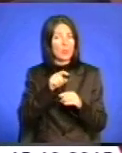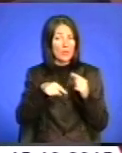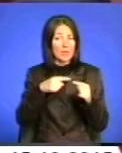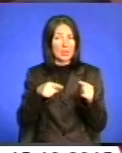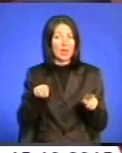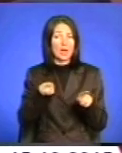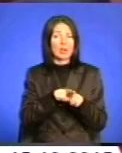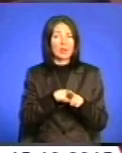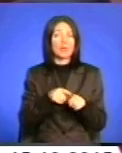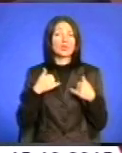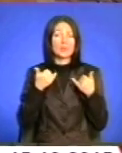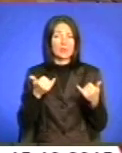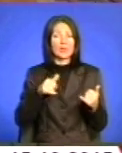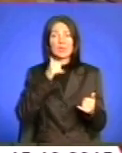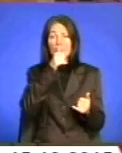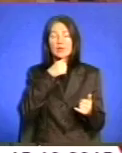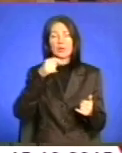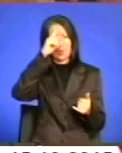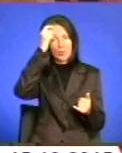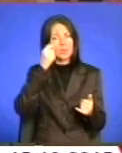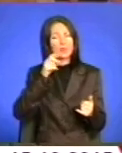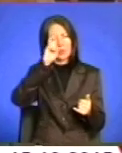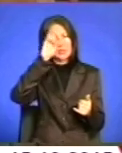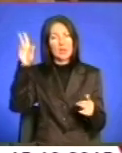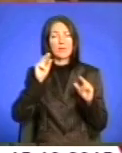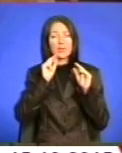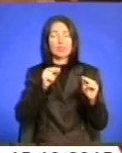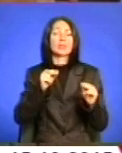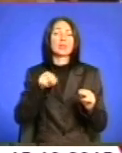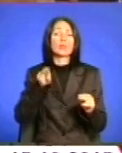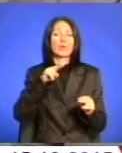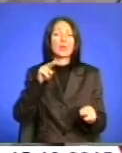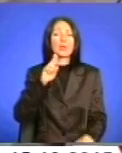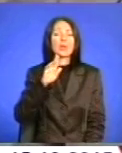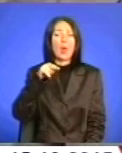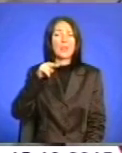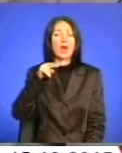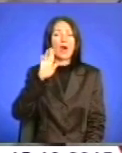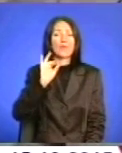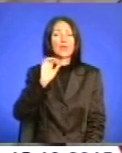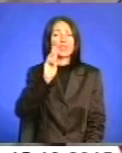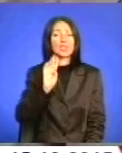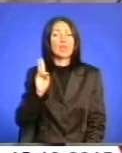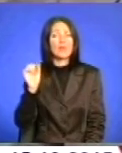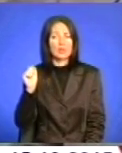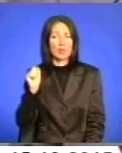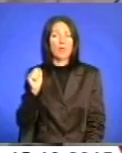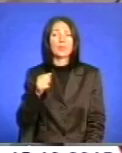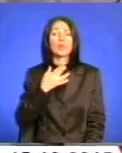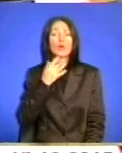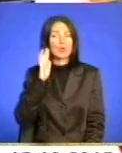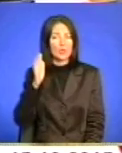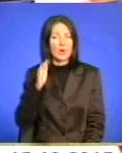честь Дмитра Вишневецького. І більшістю проголосували за обласну відзнаку «Почесний громадянин Тернопільської